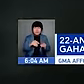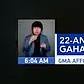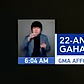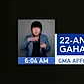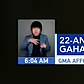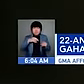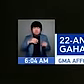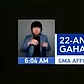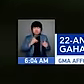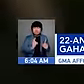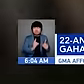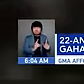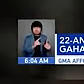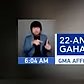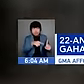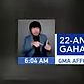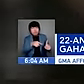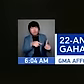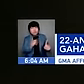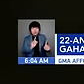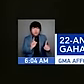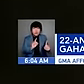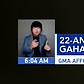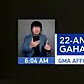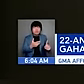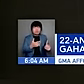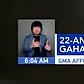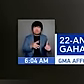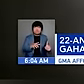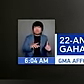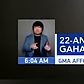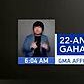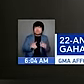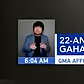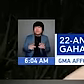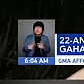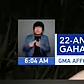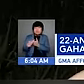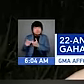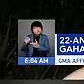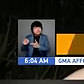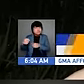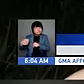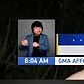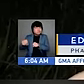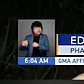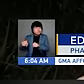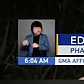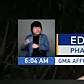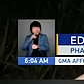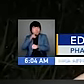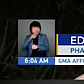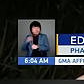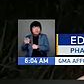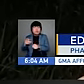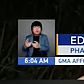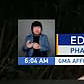tapos inabol nila yung tricycle na umarurot yung suspect, pero hindi na nila inabot. Sumisigaw na na-rape.